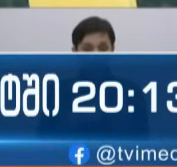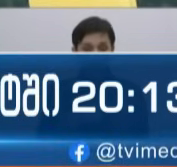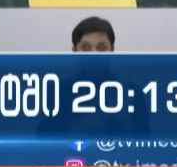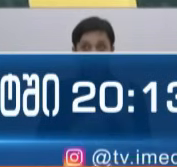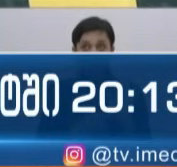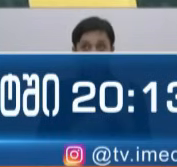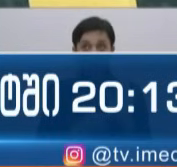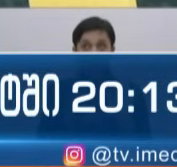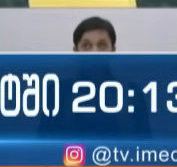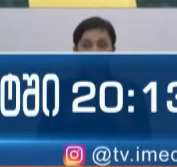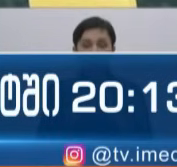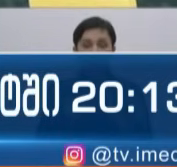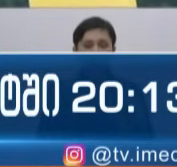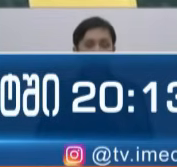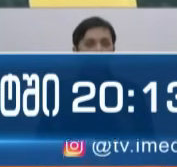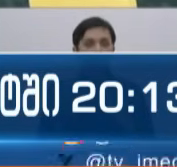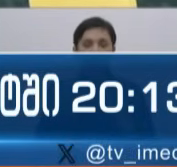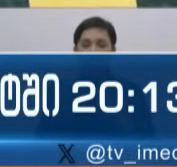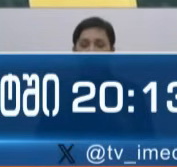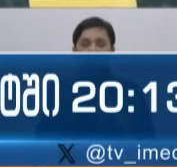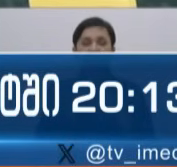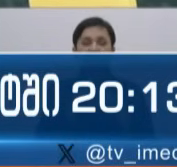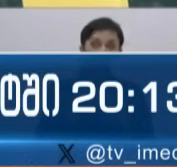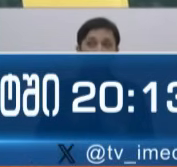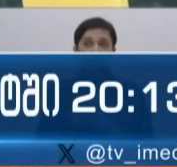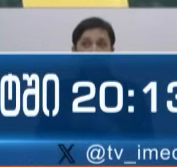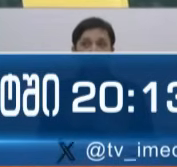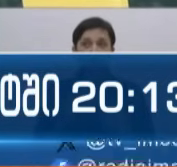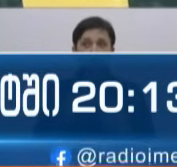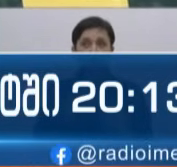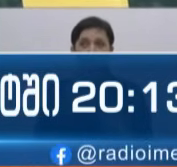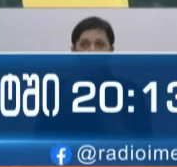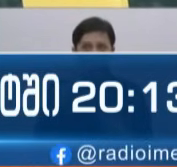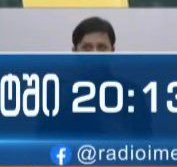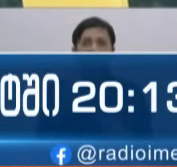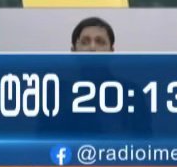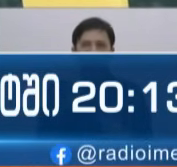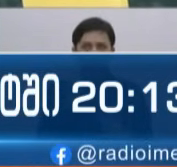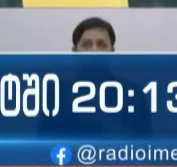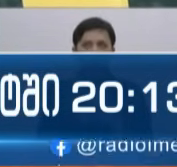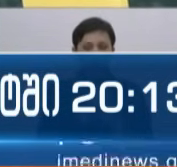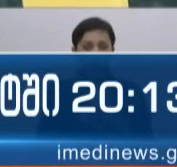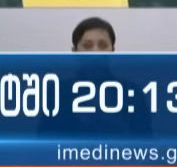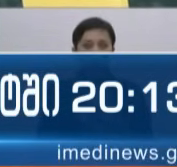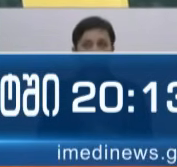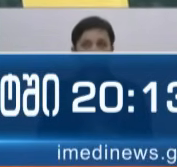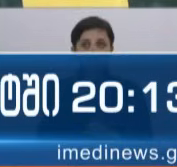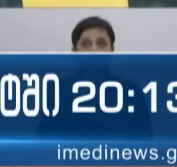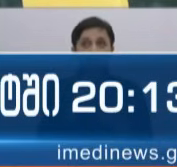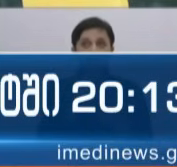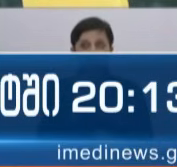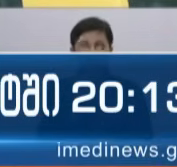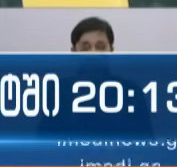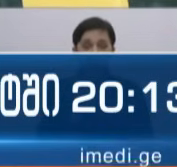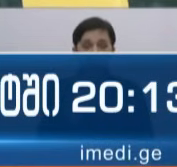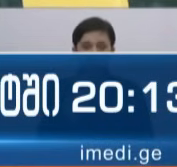დარბაზში არასდროს წარმოხსნებათ სიტყვა ეკონომიკური ზრდა. ბევრი რამ მართლაც გაკეთდა და გაკეთდება. და ადამიანი